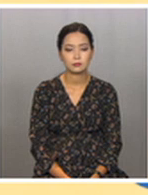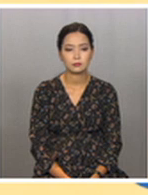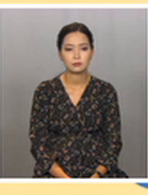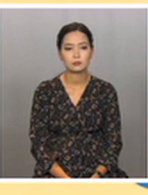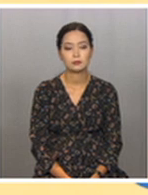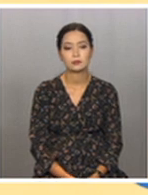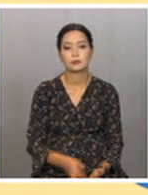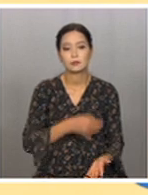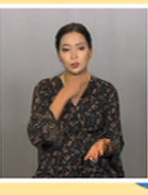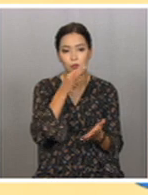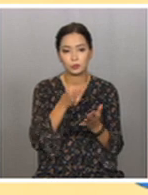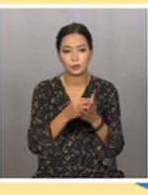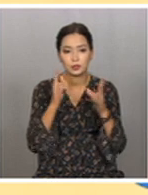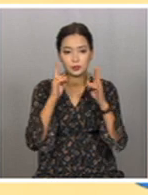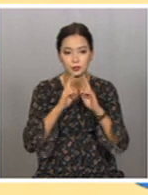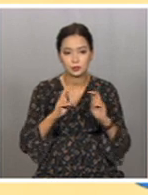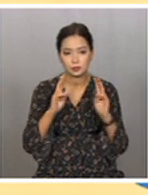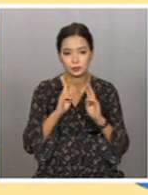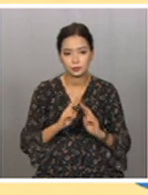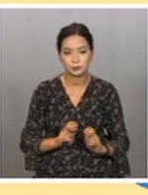Жауаптарымызды тексерейік.